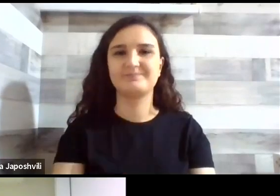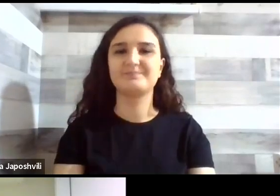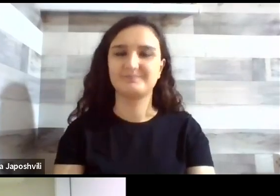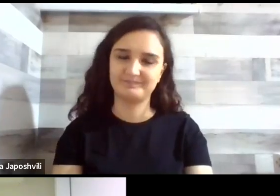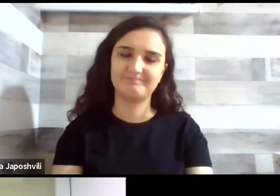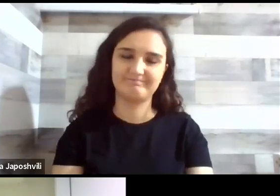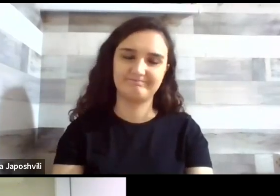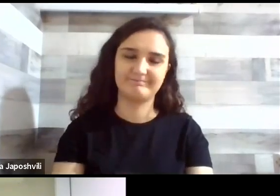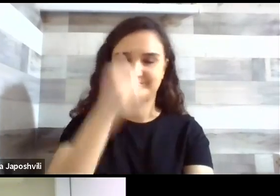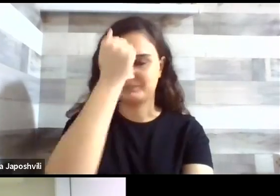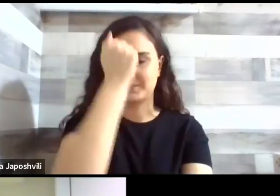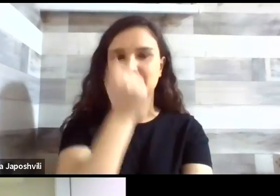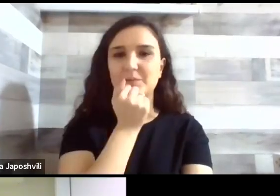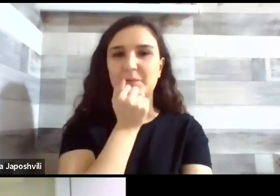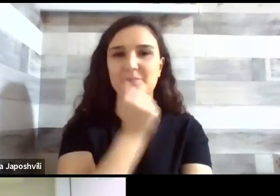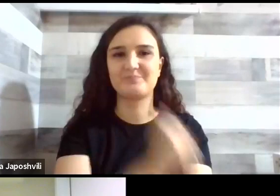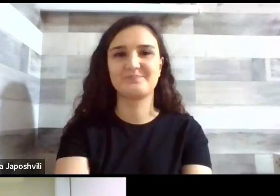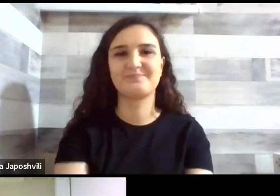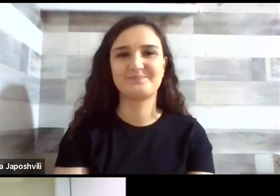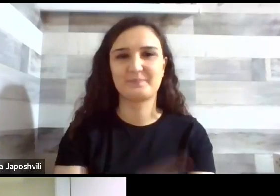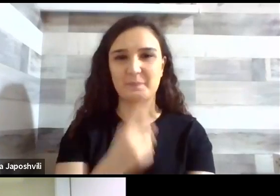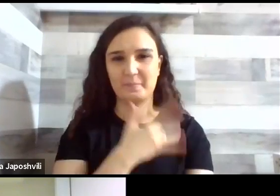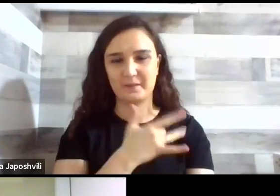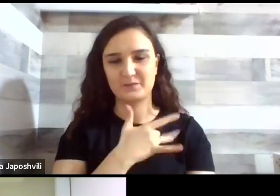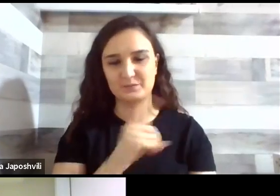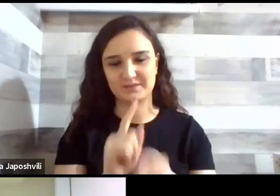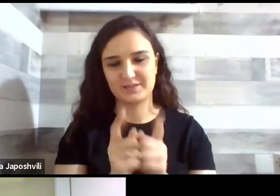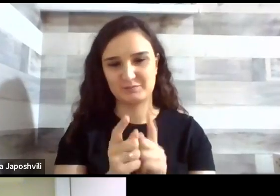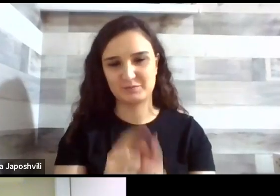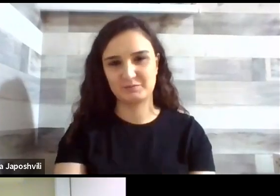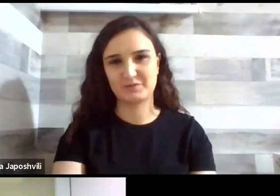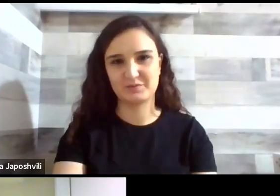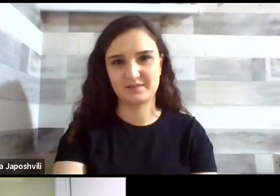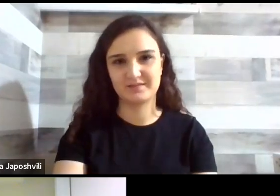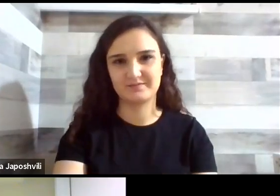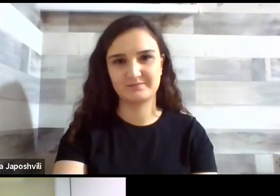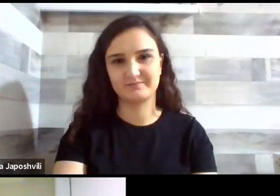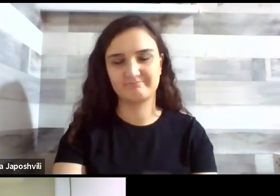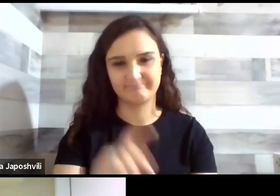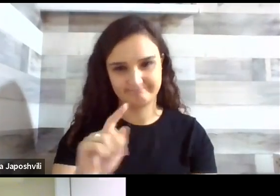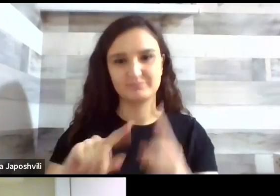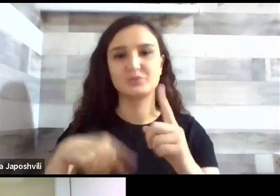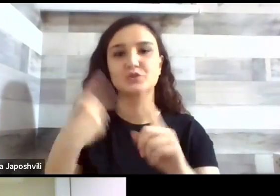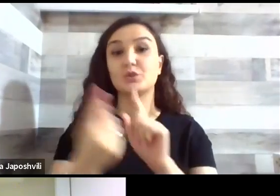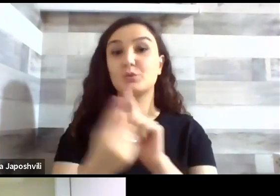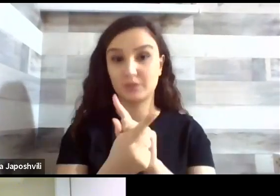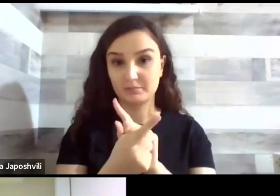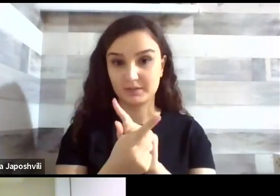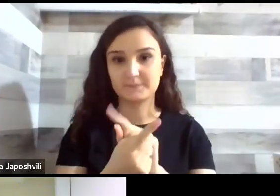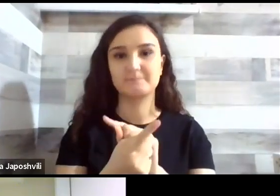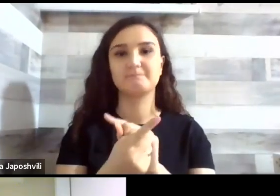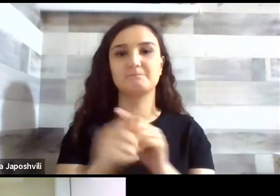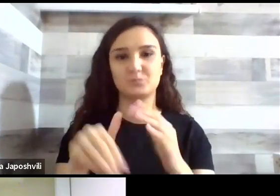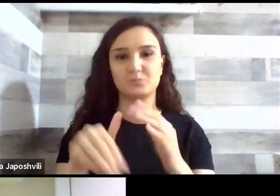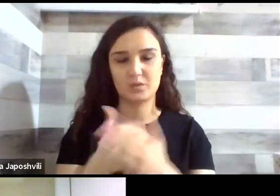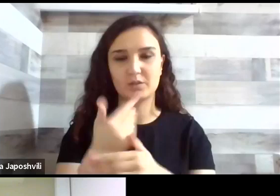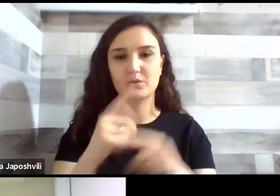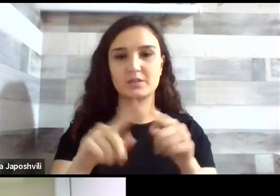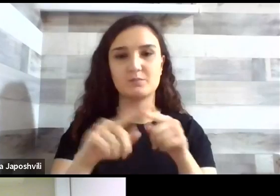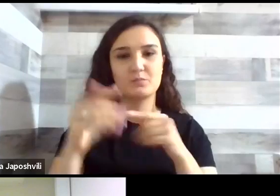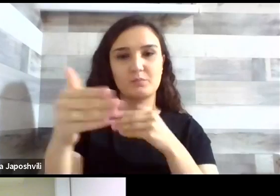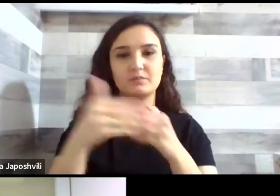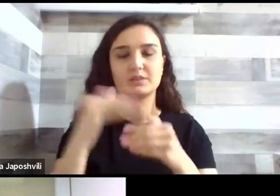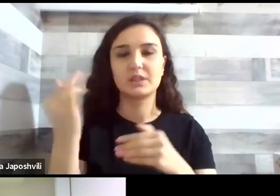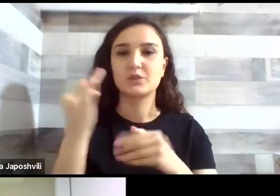uhti, erdgul, targim nobistris, da, șoctebit, uahloes, mama, și scos a